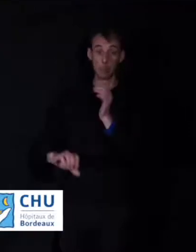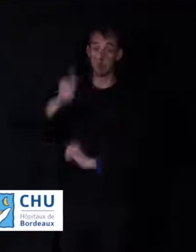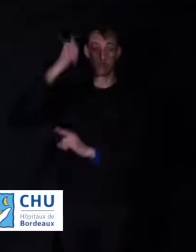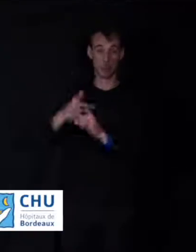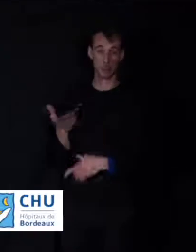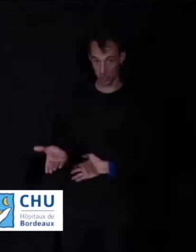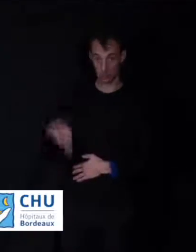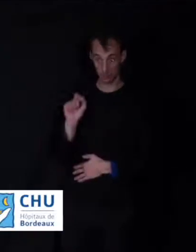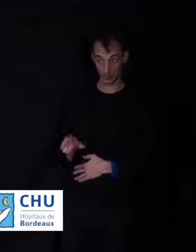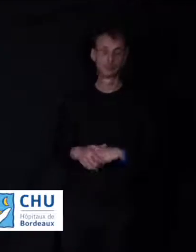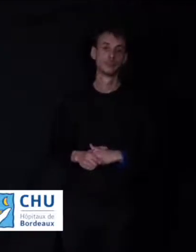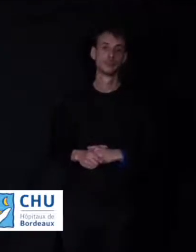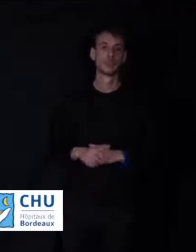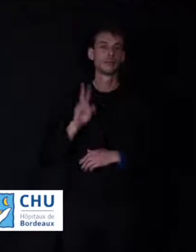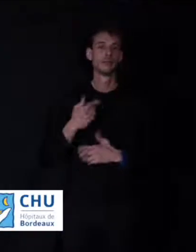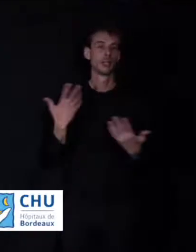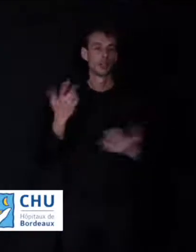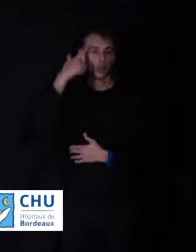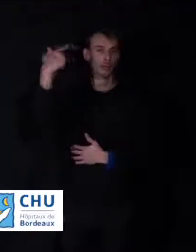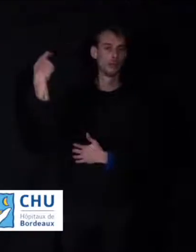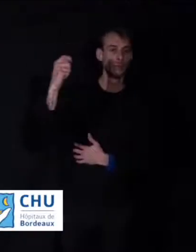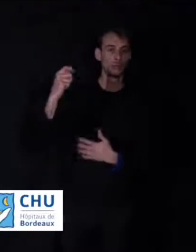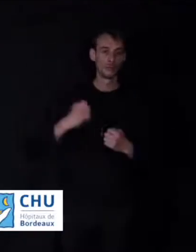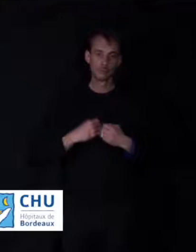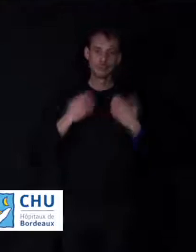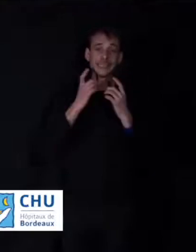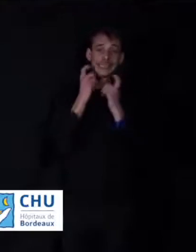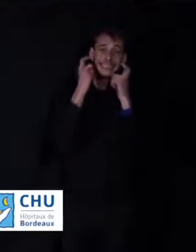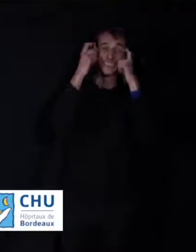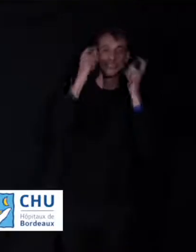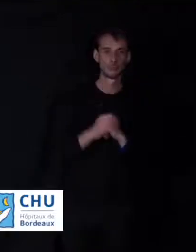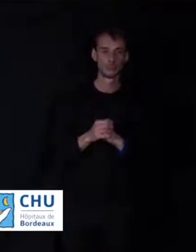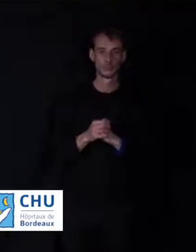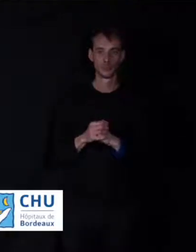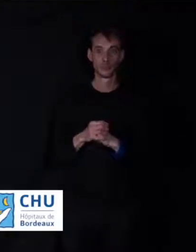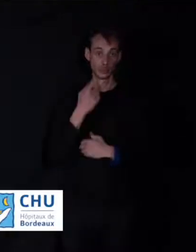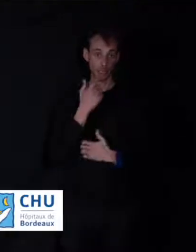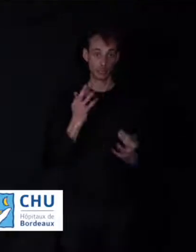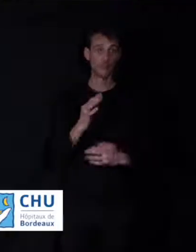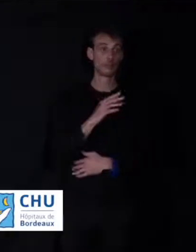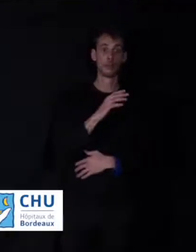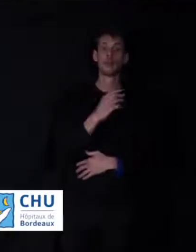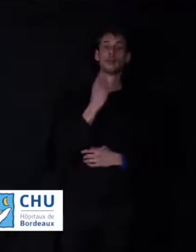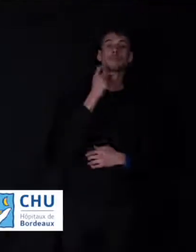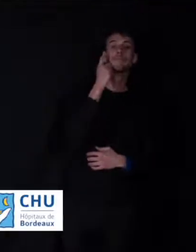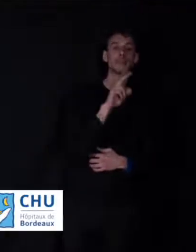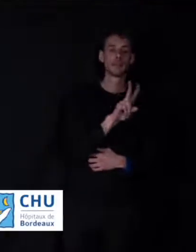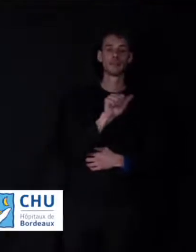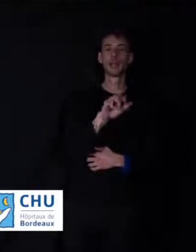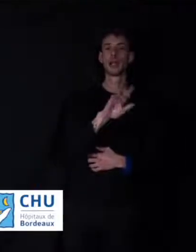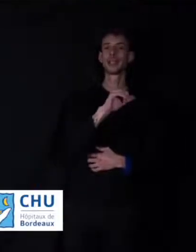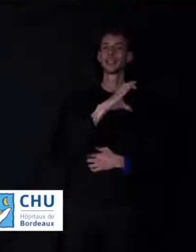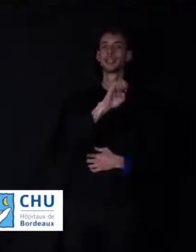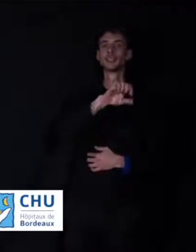au début, vous verrez, difficile de différencier de la varicelle. C'est une maladie terrifiante qui a émaillé l'histoire, comme